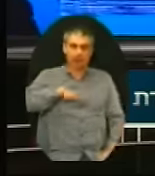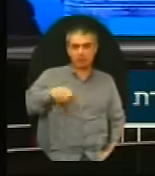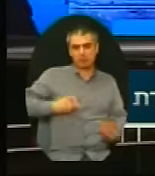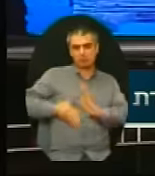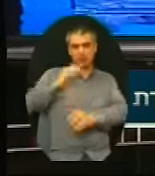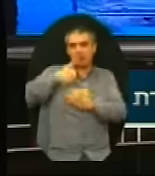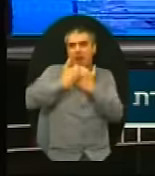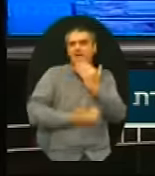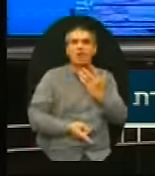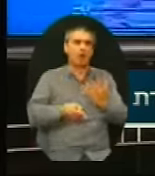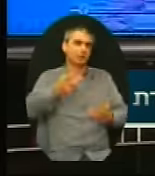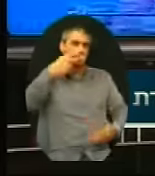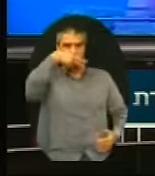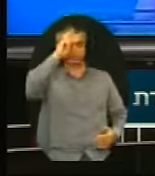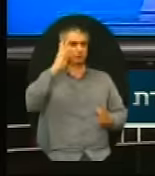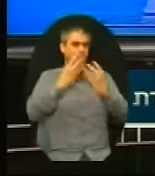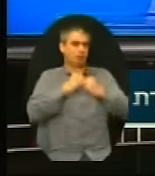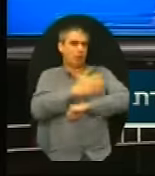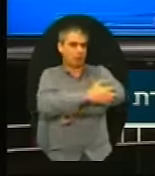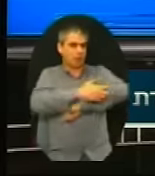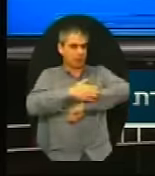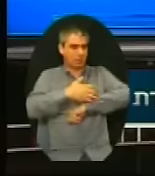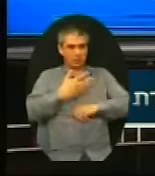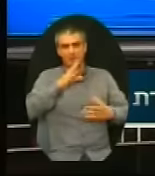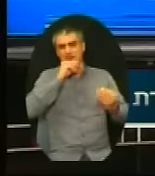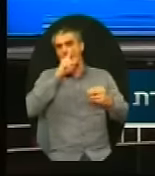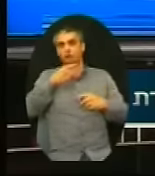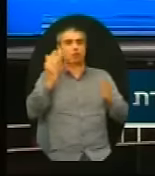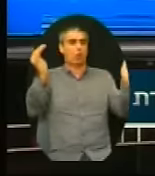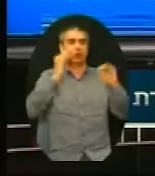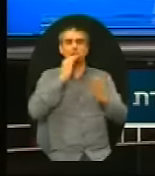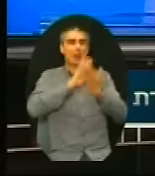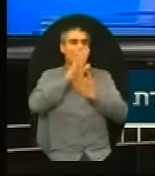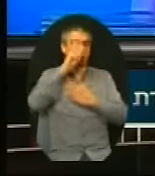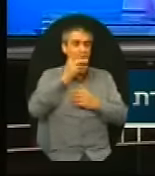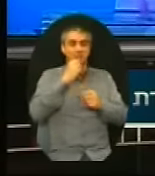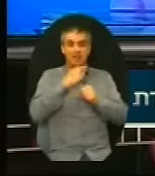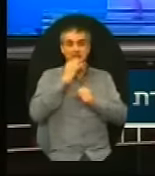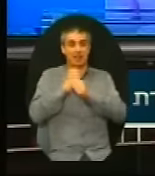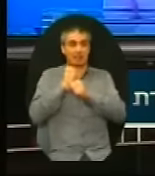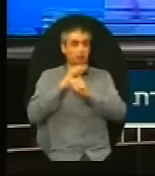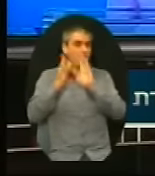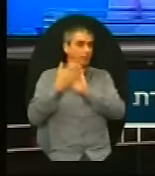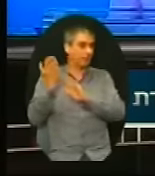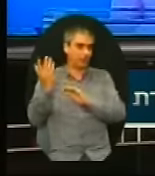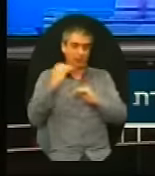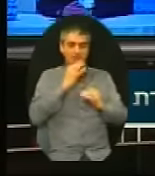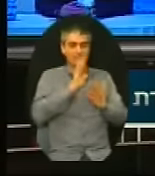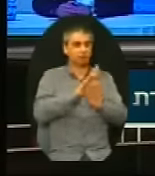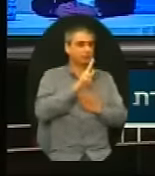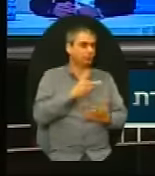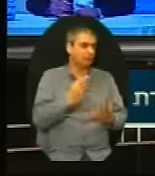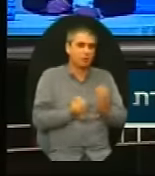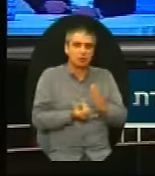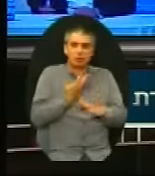שהולכים לפרנס משפחות עניות, ובכלל דיברו על כך שהורידו את זה מגיל 15, מגיל התעסוקה בכלל, לגיל 13,